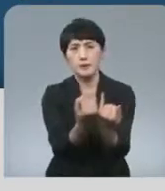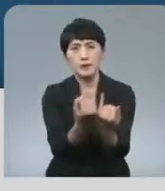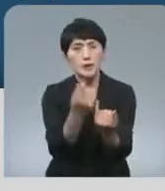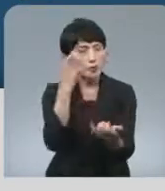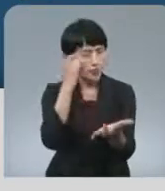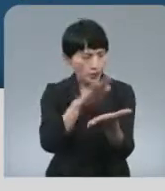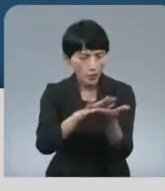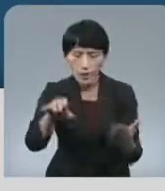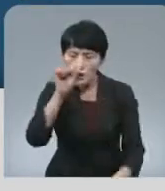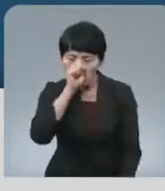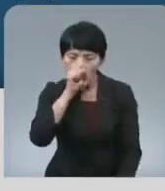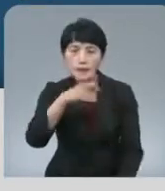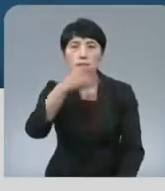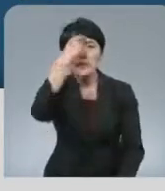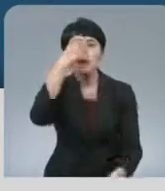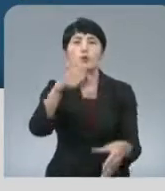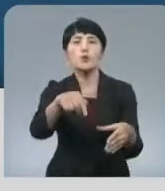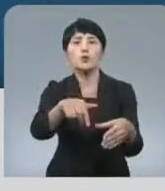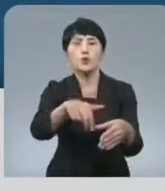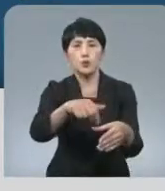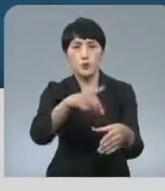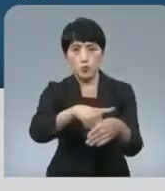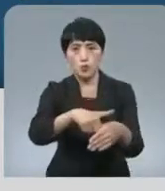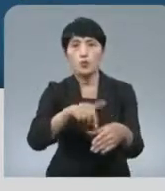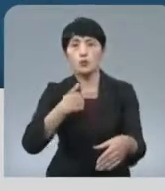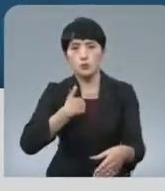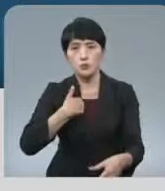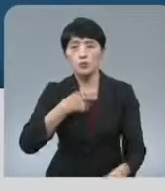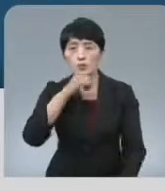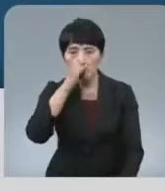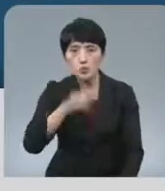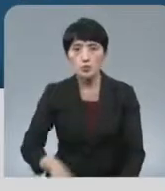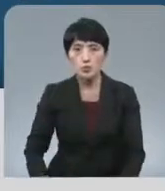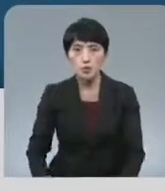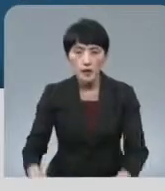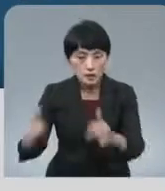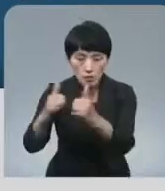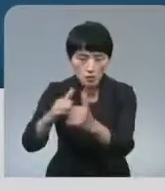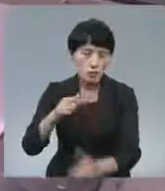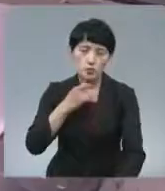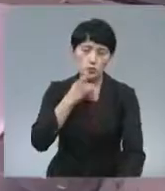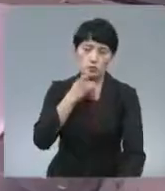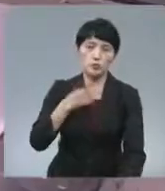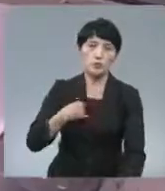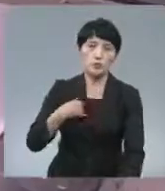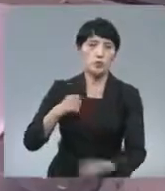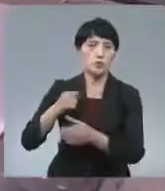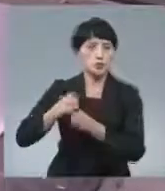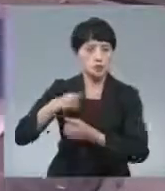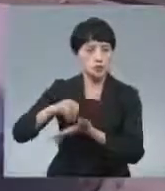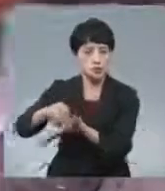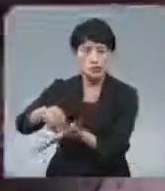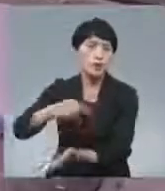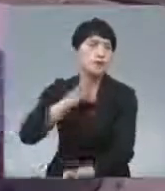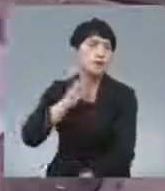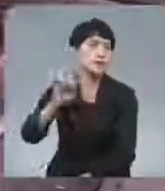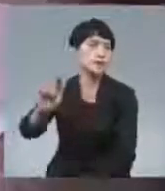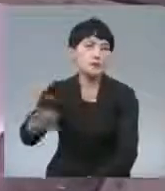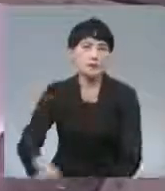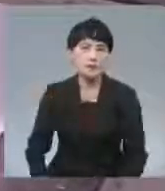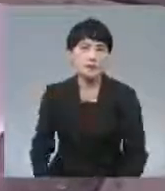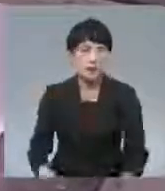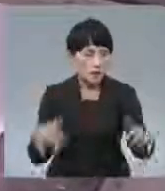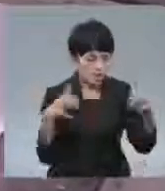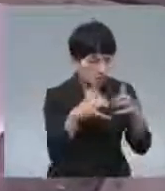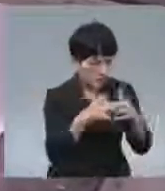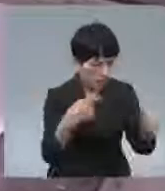神拒绝服兵役，这属于兵役法所规定的正当理由。而郑某确实曾参加过反对战争和